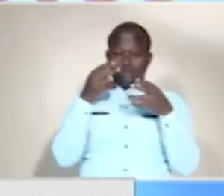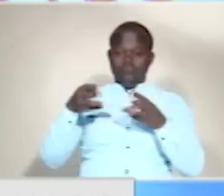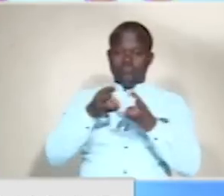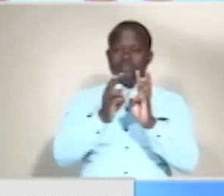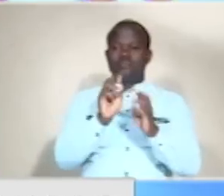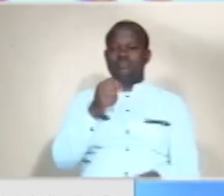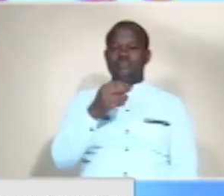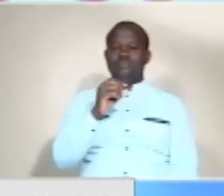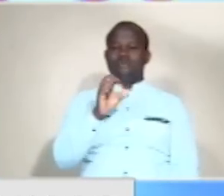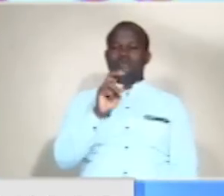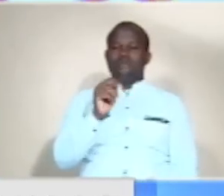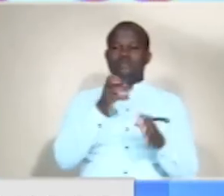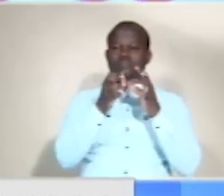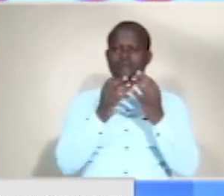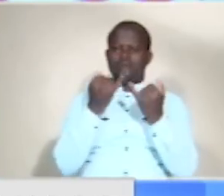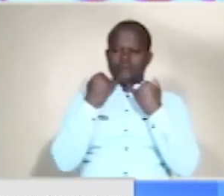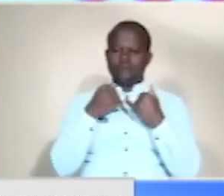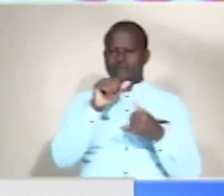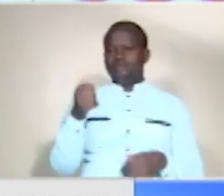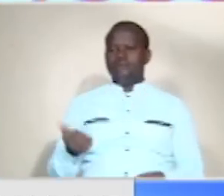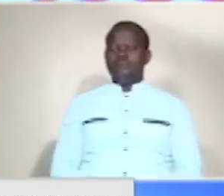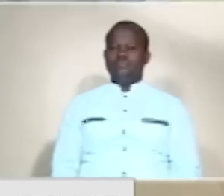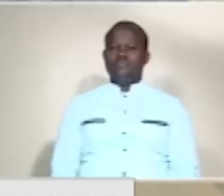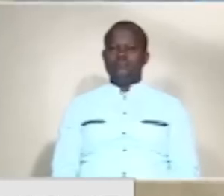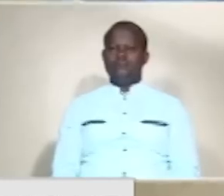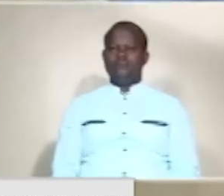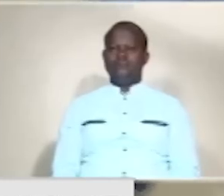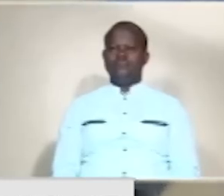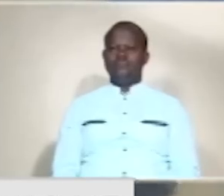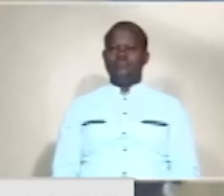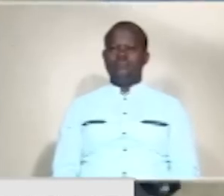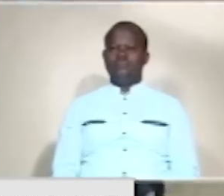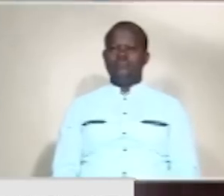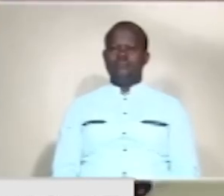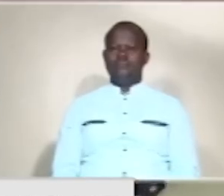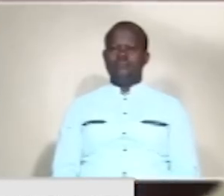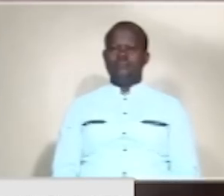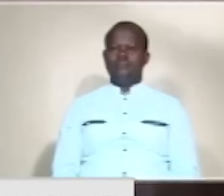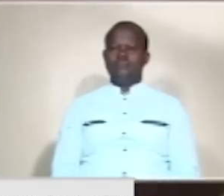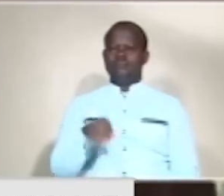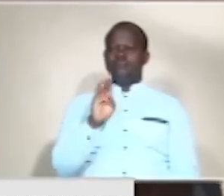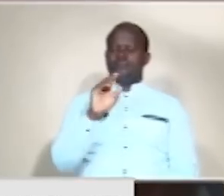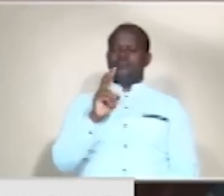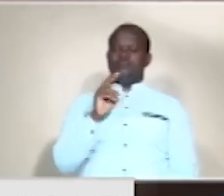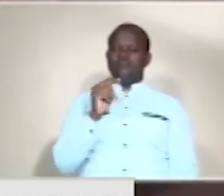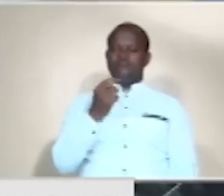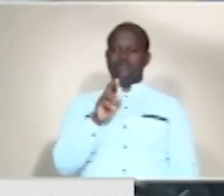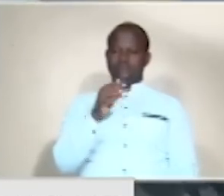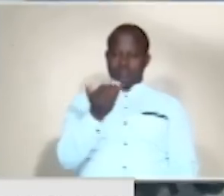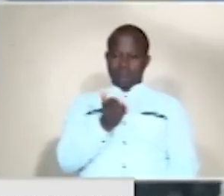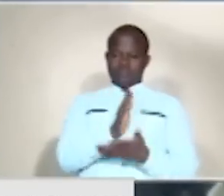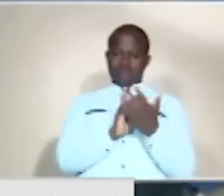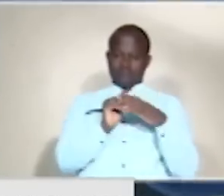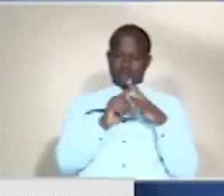buryo. Teogene twibanire, reka atubwire ibindi. Bashyira mu inkwi mu kagari ka Buvungira mu murenge wa Bushekeri ho